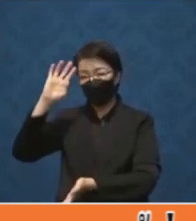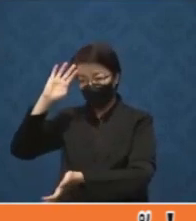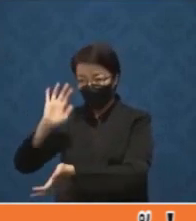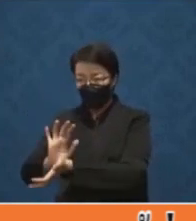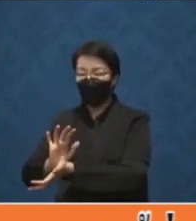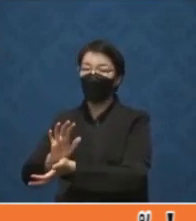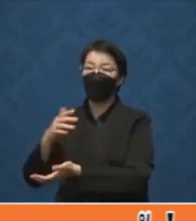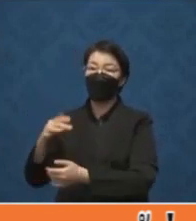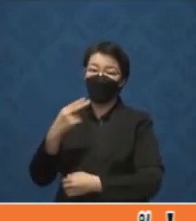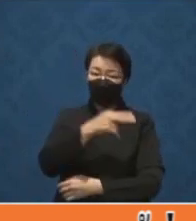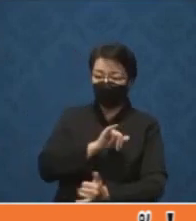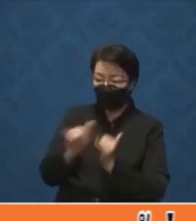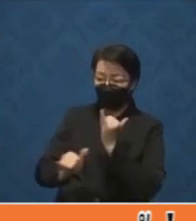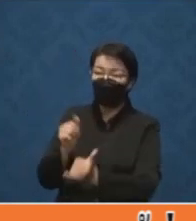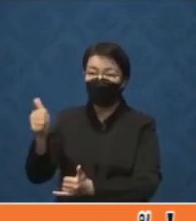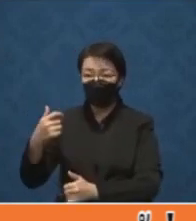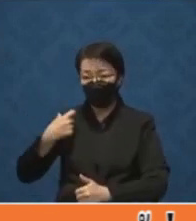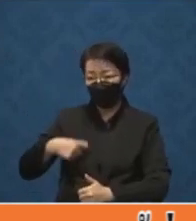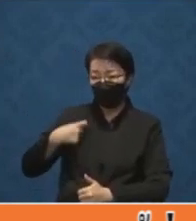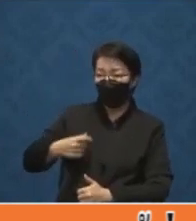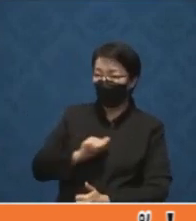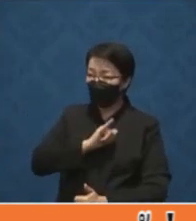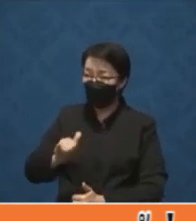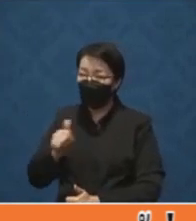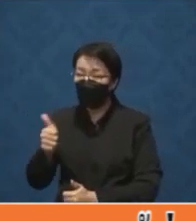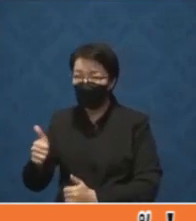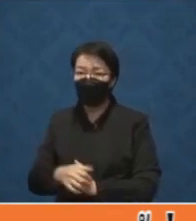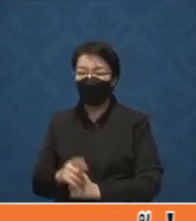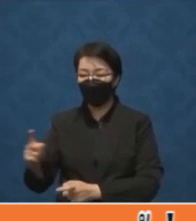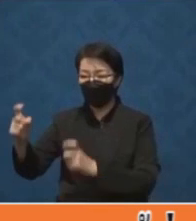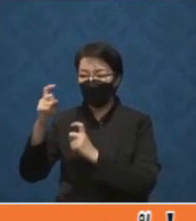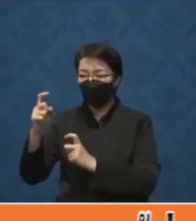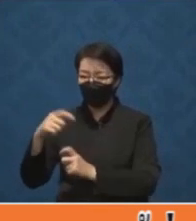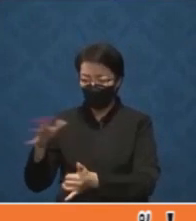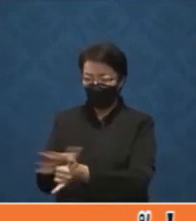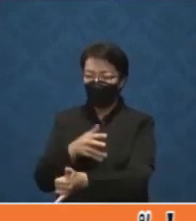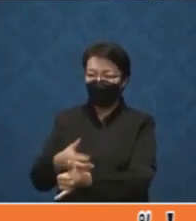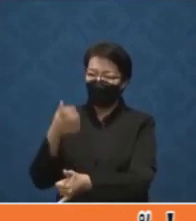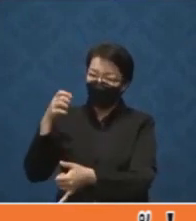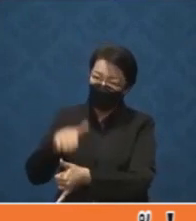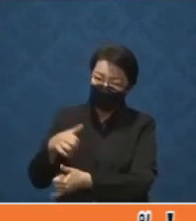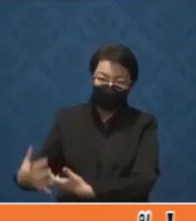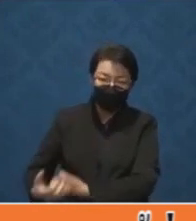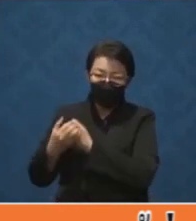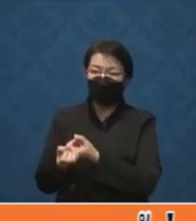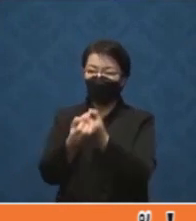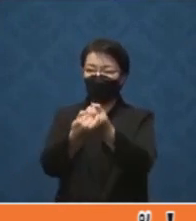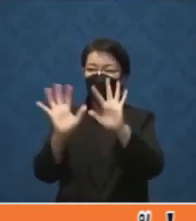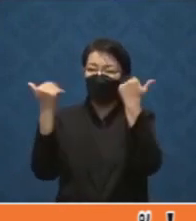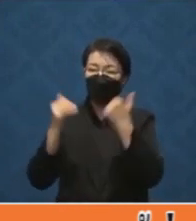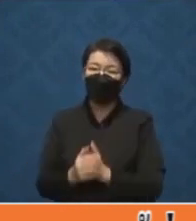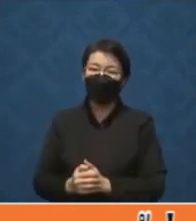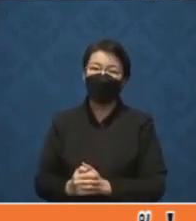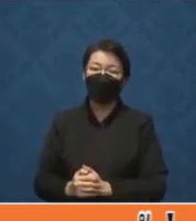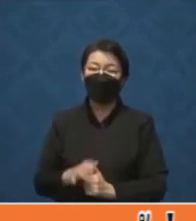าติและทนายความสามารถเข้าถึงได้เพื่อป้องกันความเสี่ยงที่จะถูกทรมานหรือถูกอุ้มห